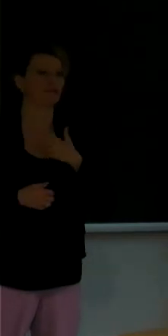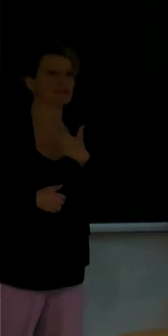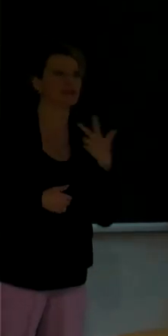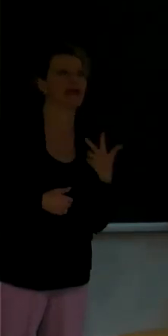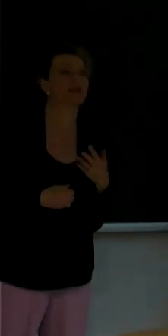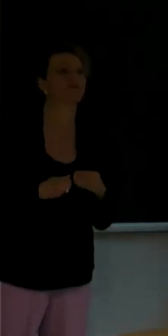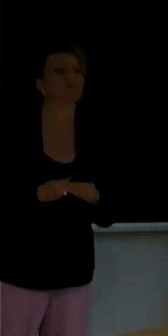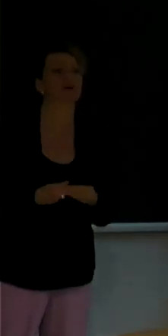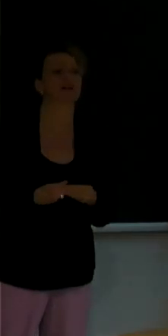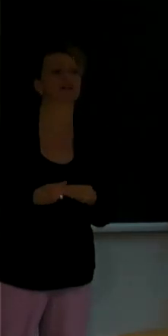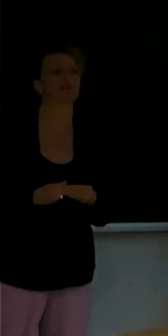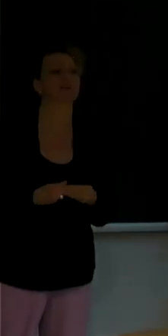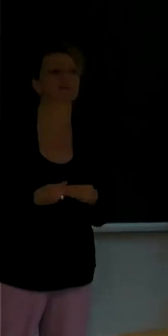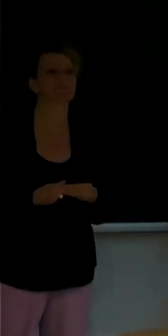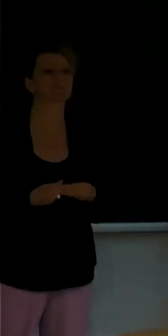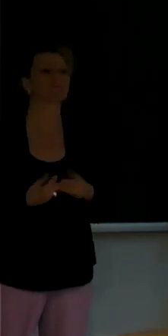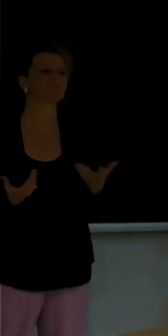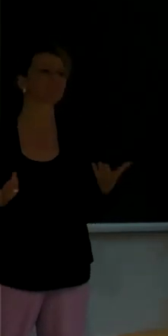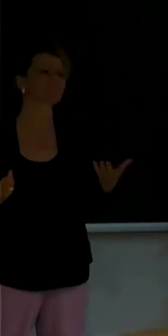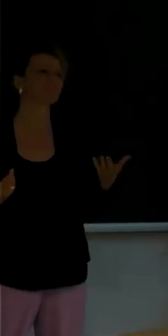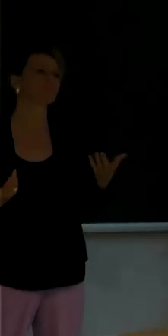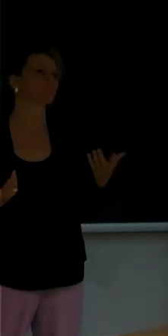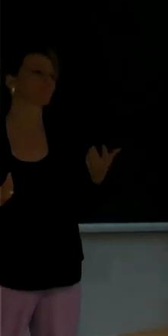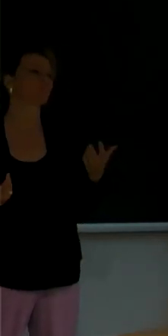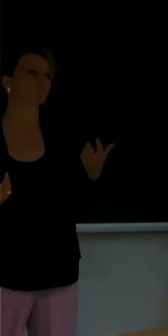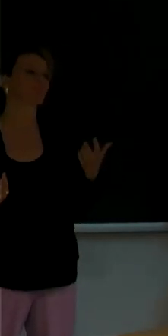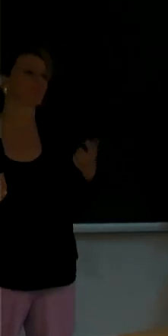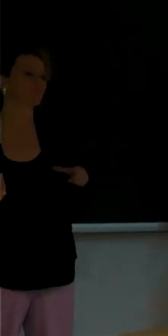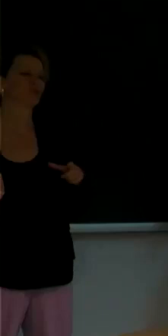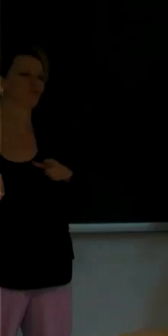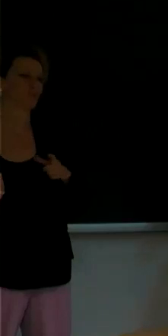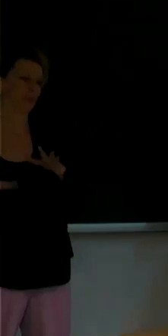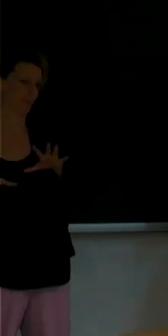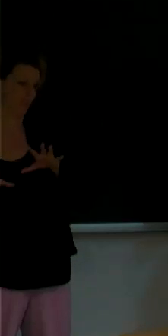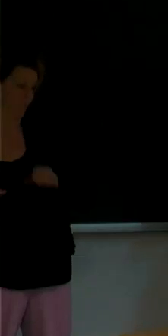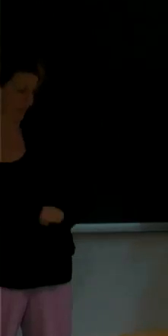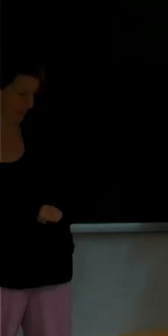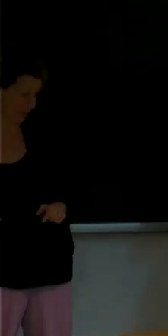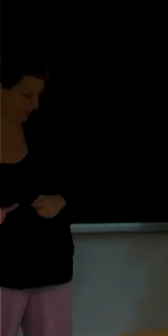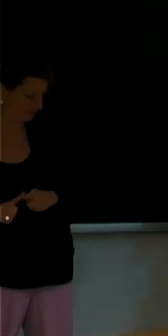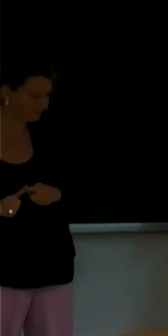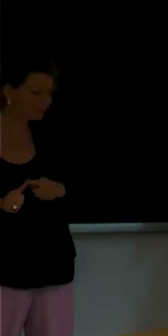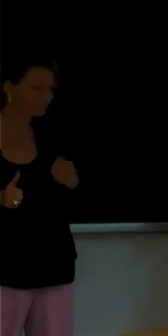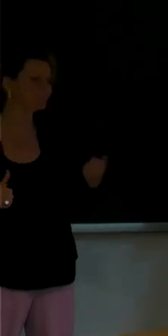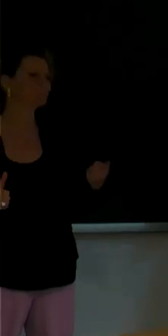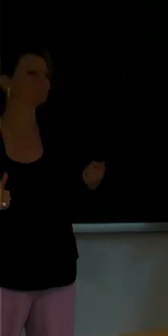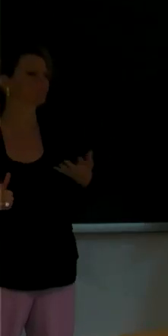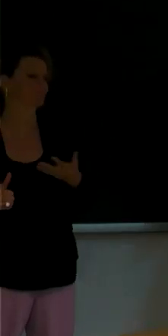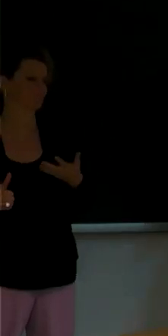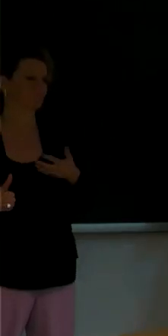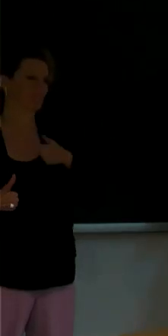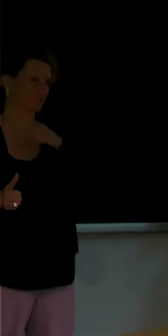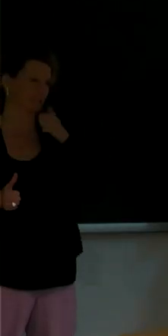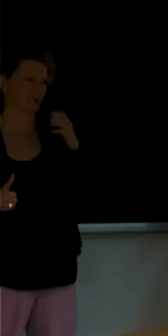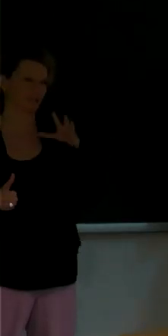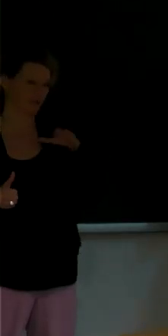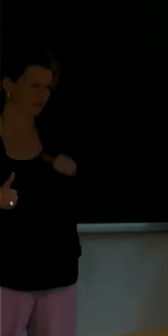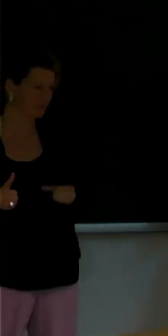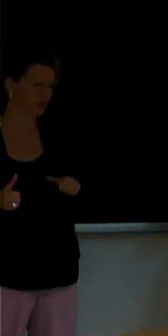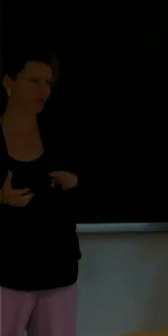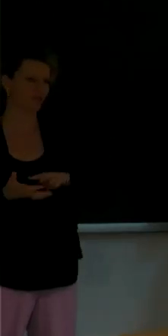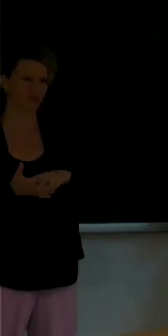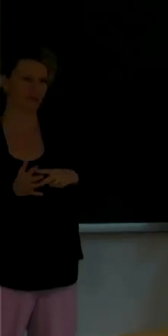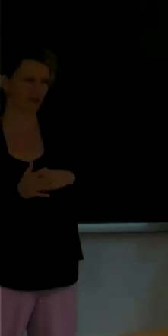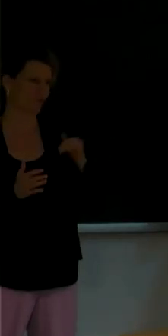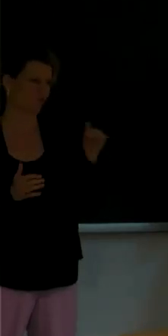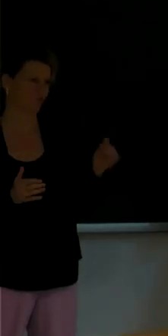più? Di base perché ci ho messo impegno, mi sono impegnata, e ci vuole impegno e dedizione, ingegneria non è facile, non è un